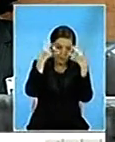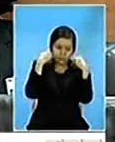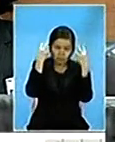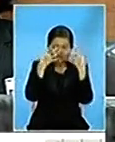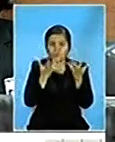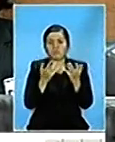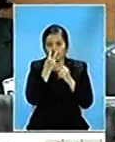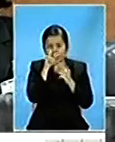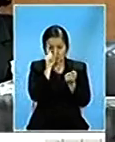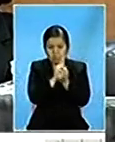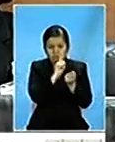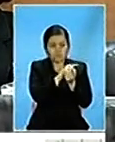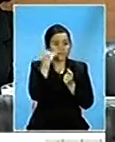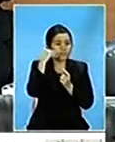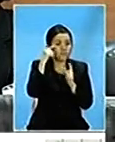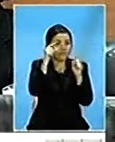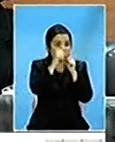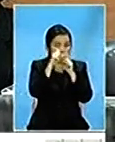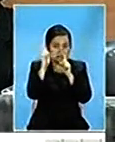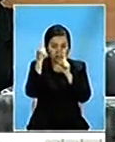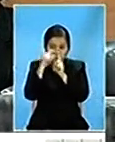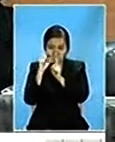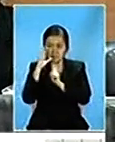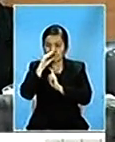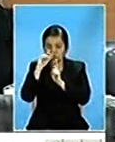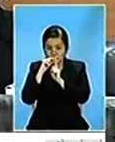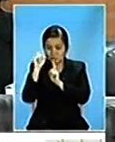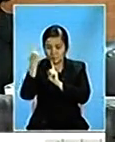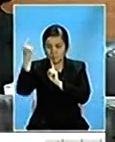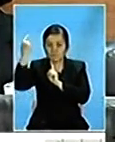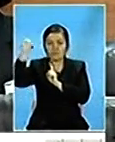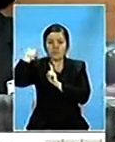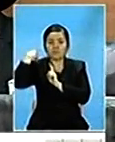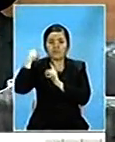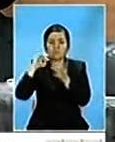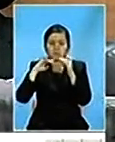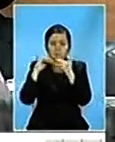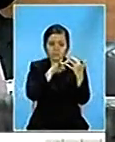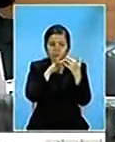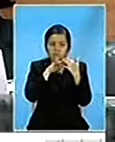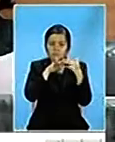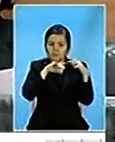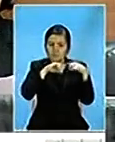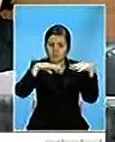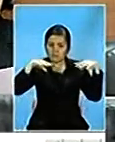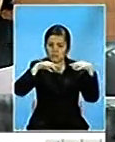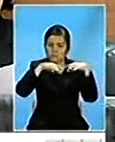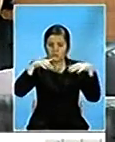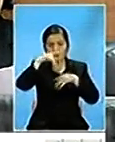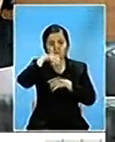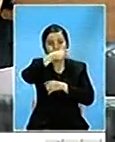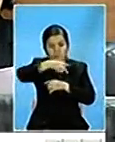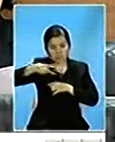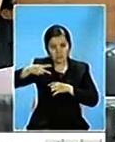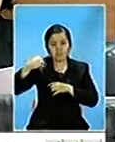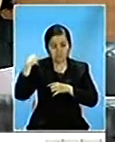ที่จะเห็นกันก็อาจจะมีการสร้างคำศัพท์ใหม่ๆนะคะซึ่งทำให้สื่อความหมายของภาษาไทยนั้นผิดเพี้ยน